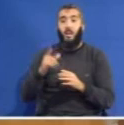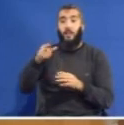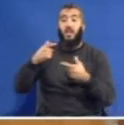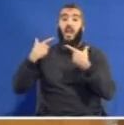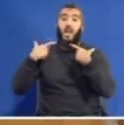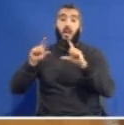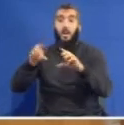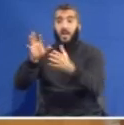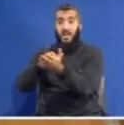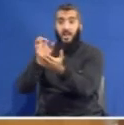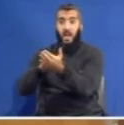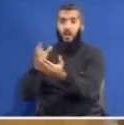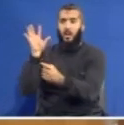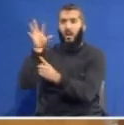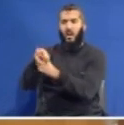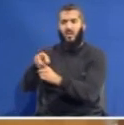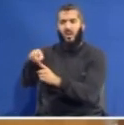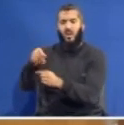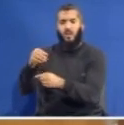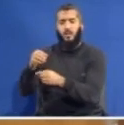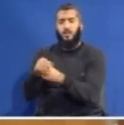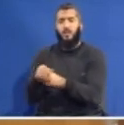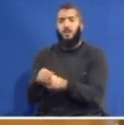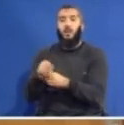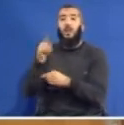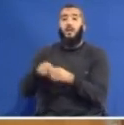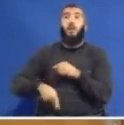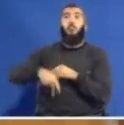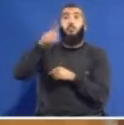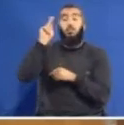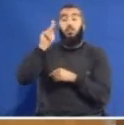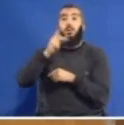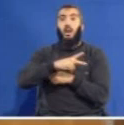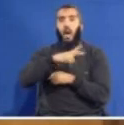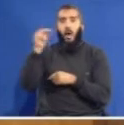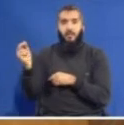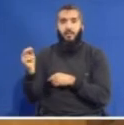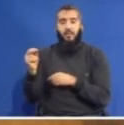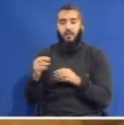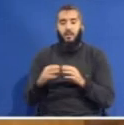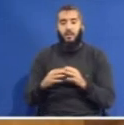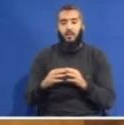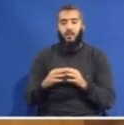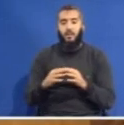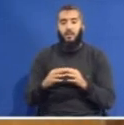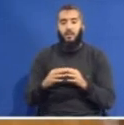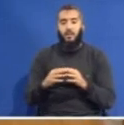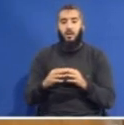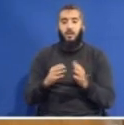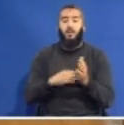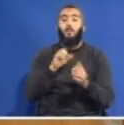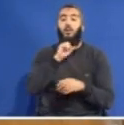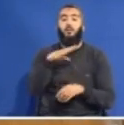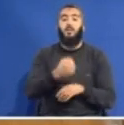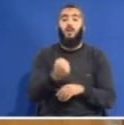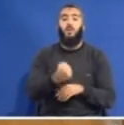العامة الاعتداء عليها راهو أكبر من الاعتداء على الملكية الخاصة. سيدنا رسول الله